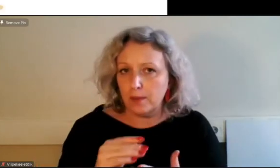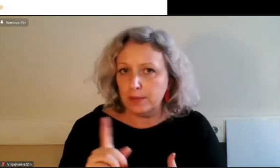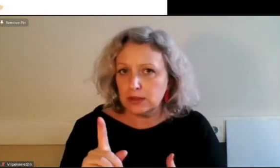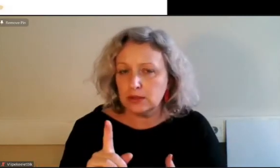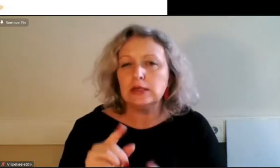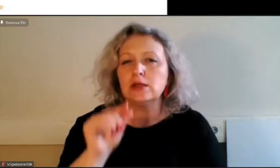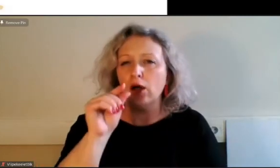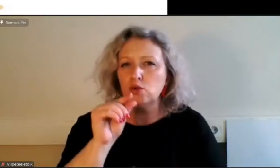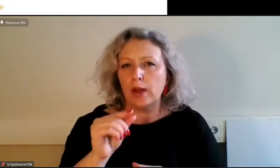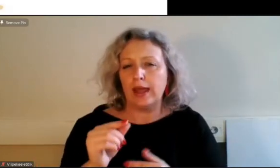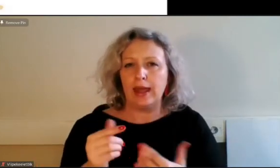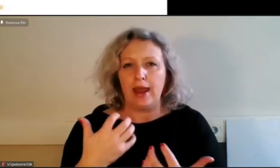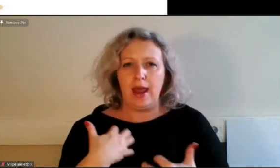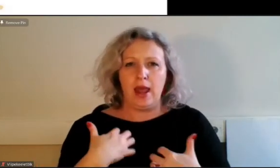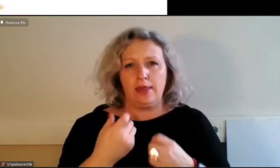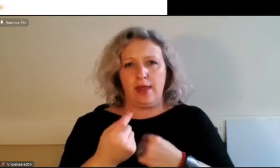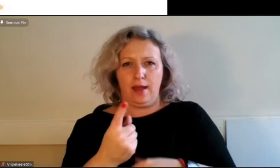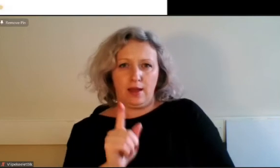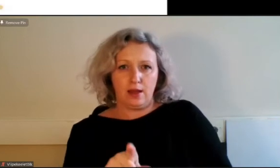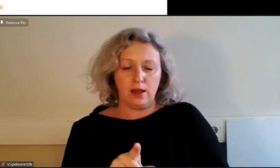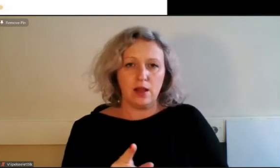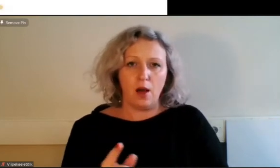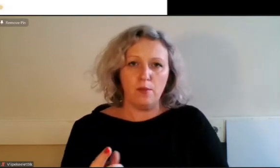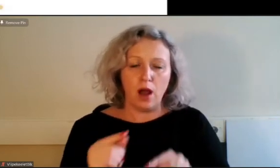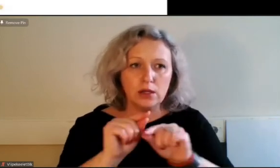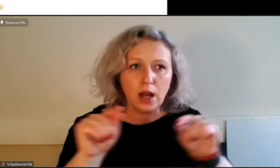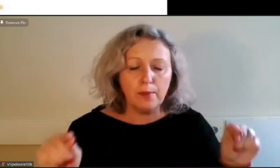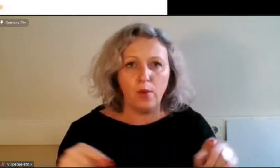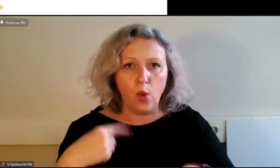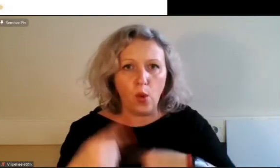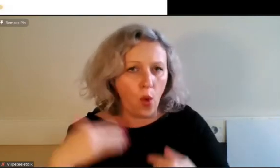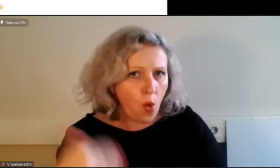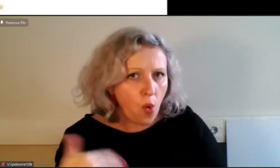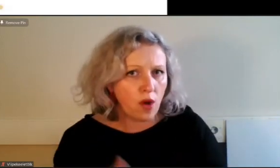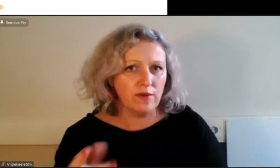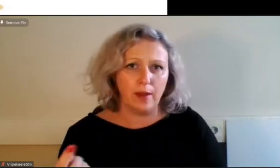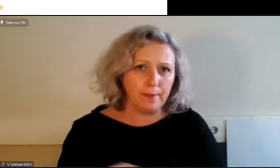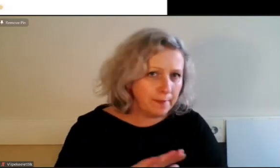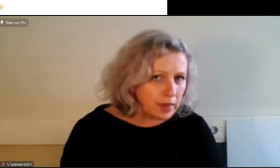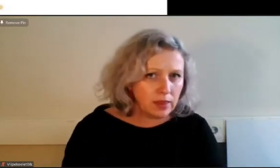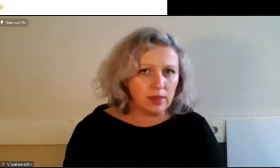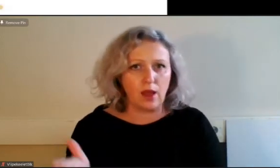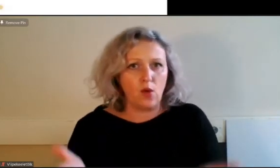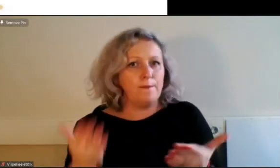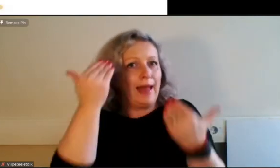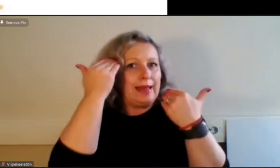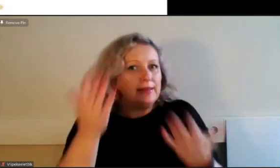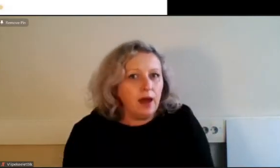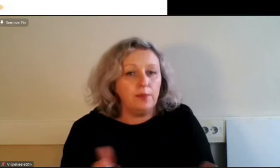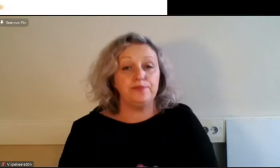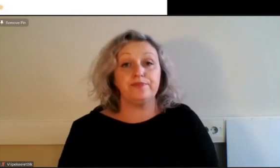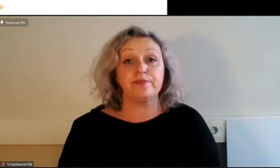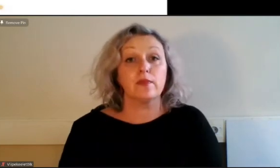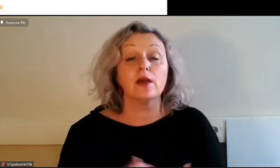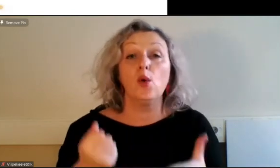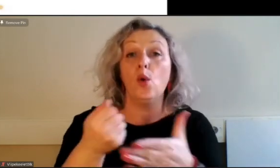Ja siin on võrreldud veel immuunsuse langust nendel, kes on vaktsineeritud ja siis sinisega